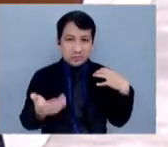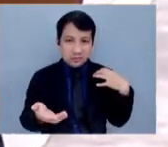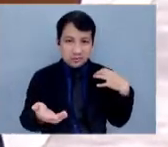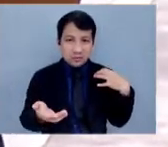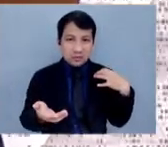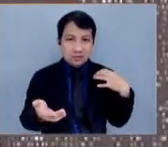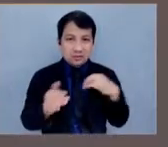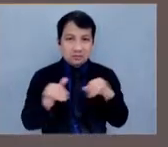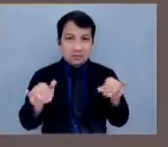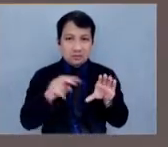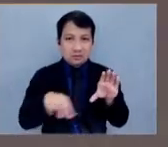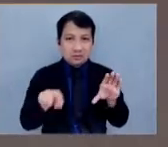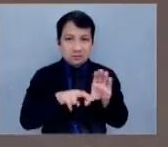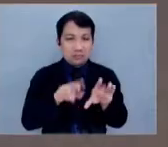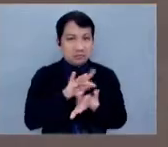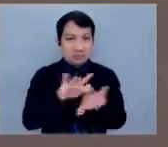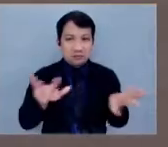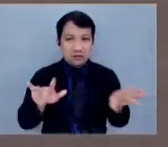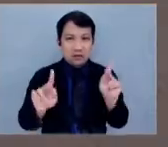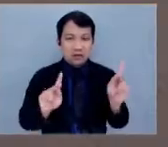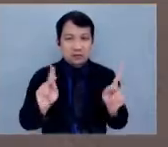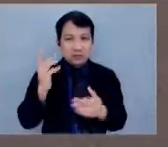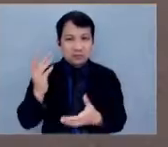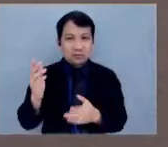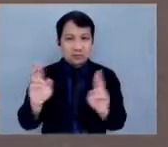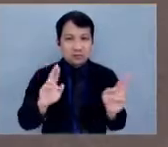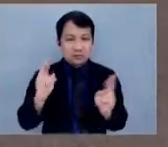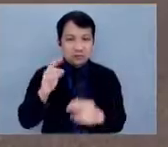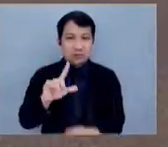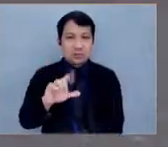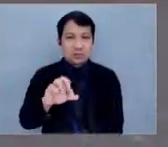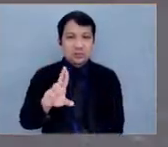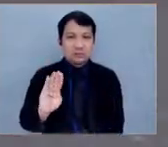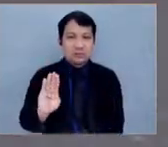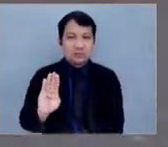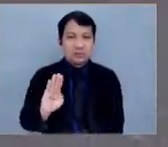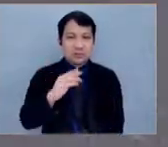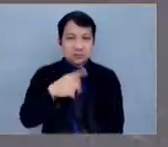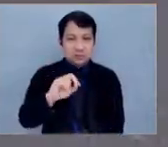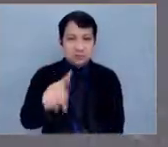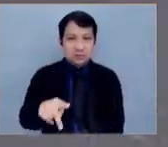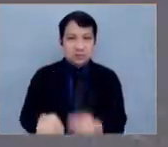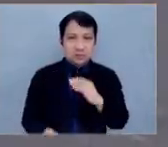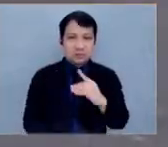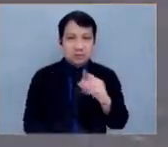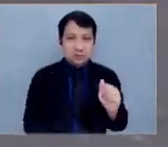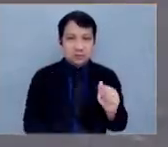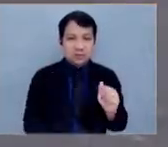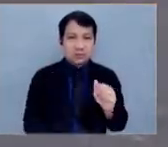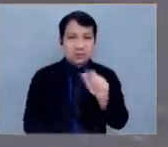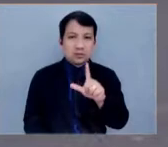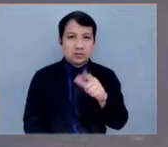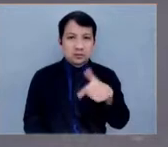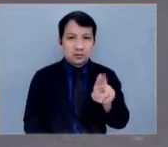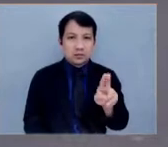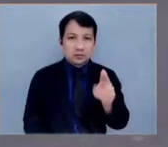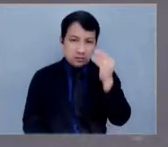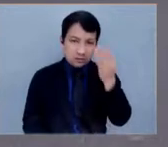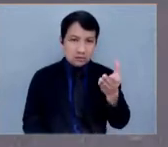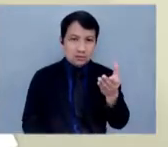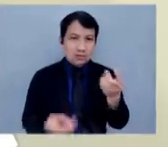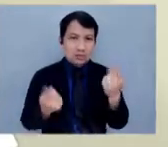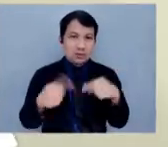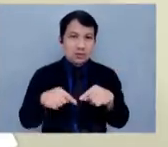laman. Pinaghahanda naman na ng LTFRB ang PNP, MMDA at mga lokal na pamahalaan sa mayiging epekto ng tigil